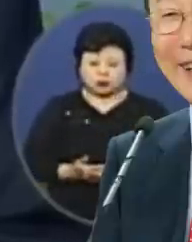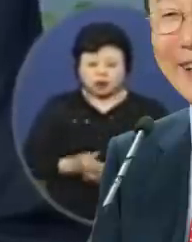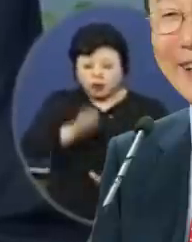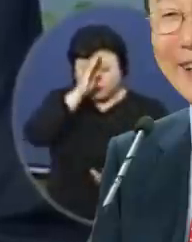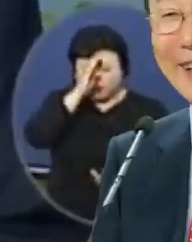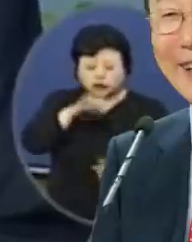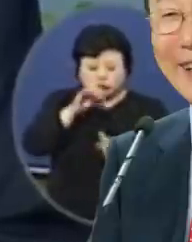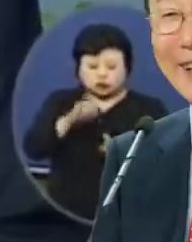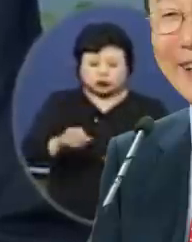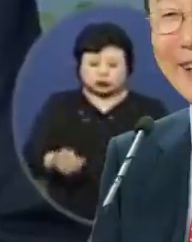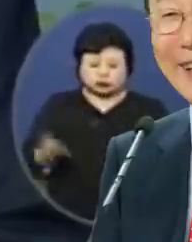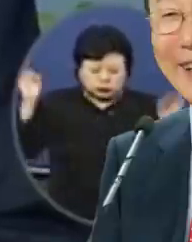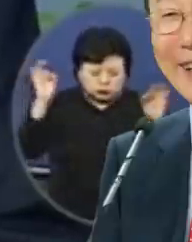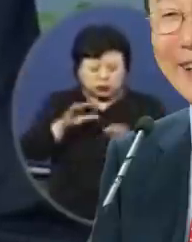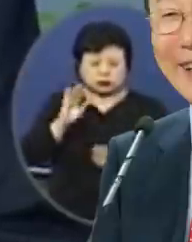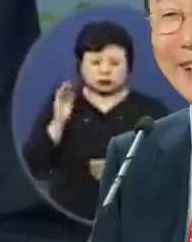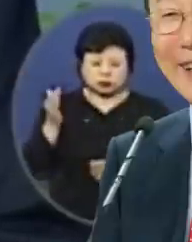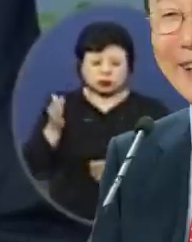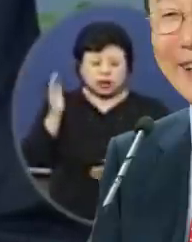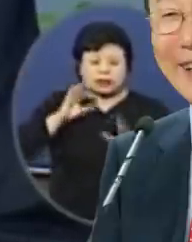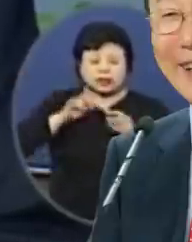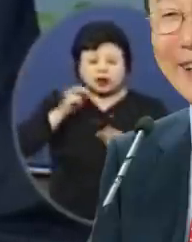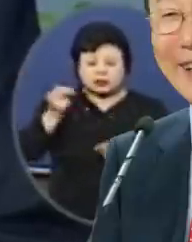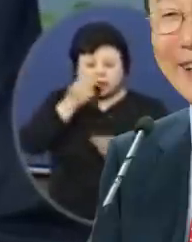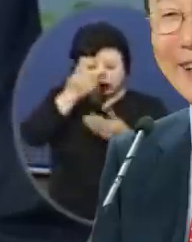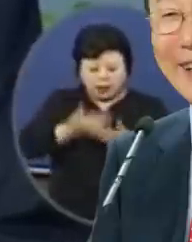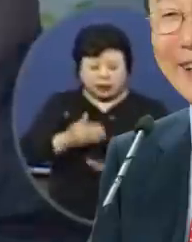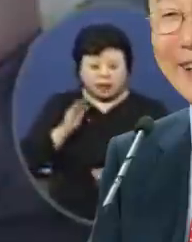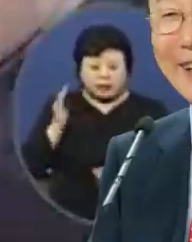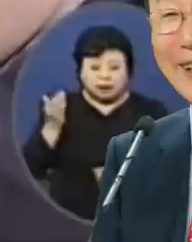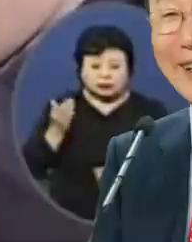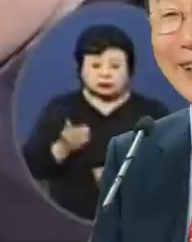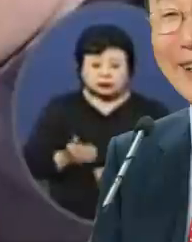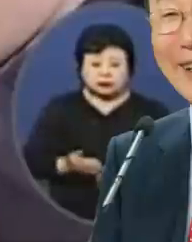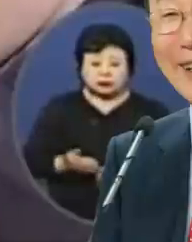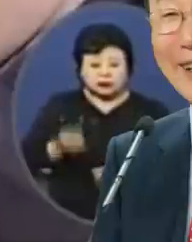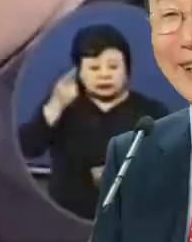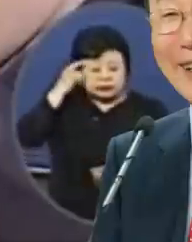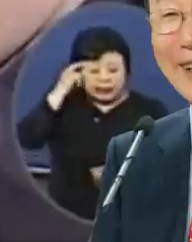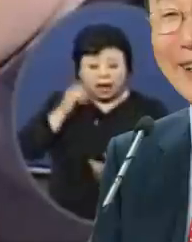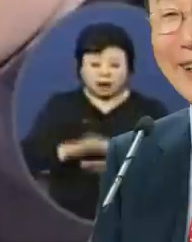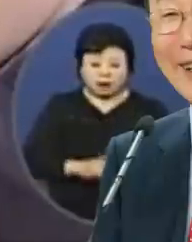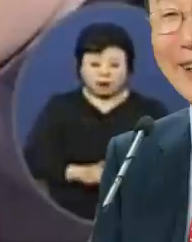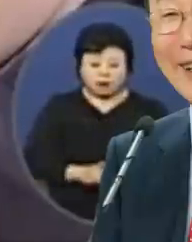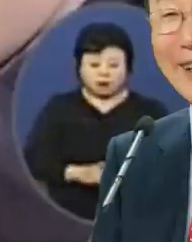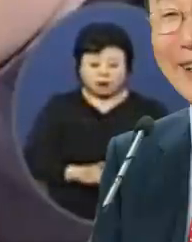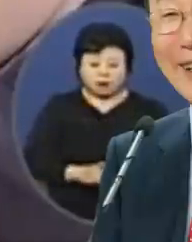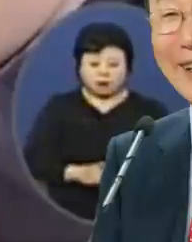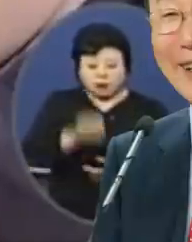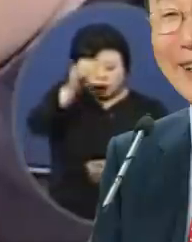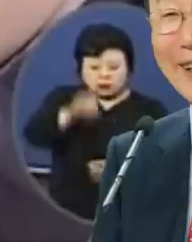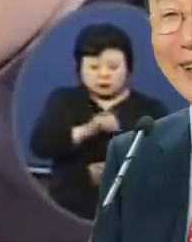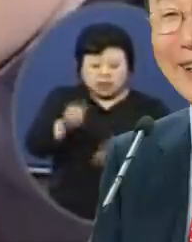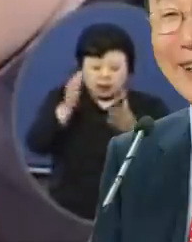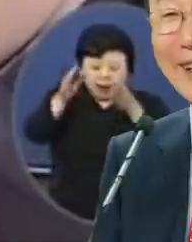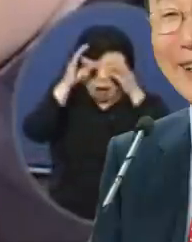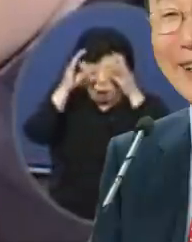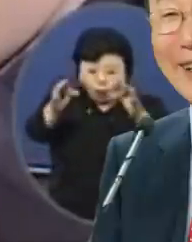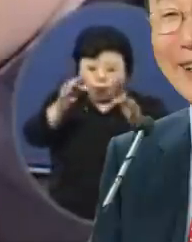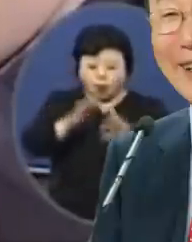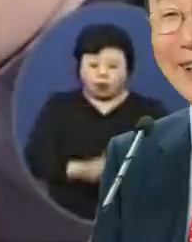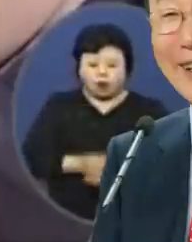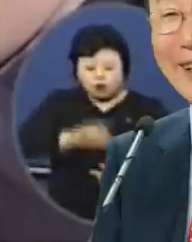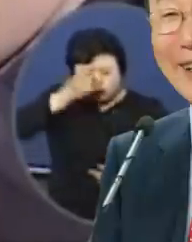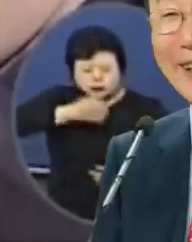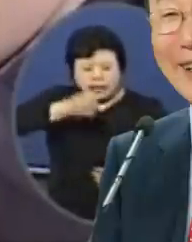질병과 저주가 사함을 받고 천국 영생을 주게 된 그것을 자연을 생각하고, 십자가를 바라보고